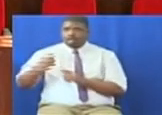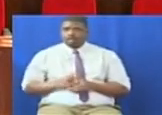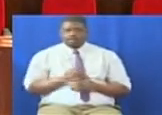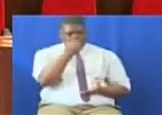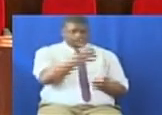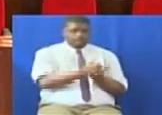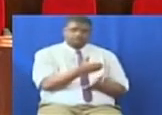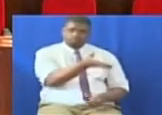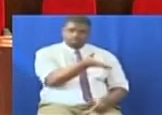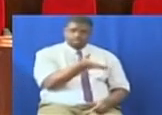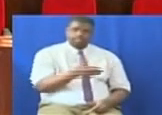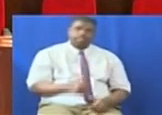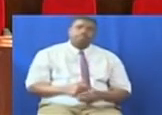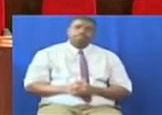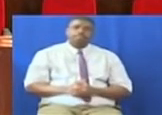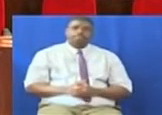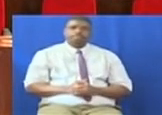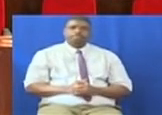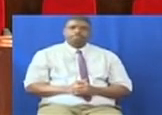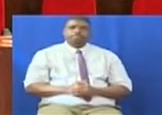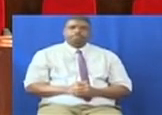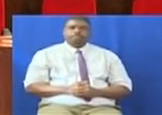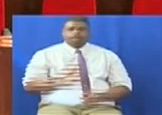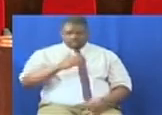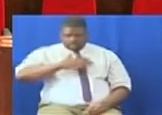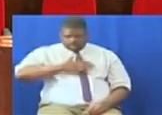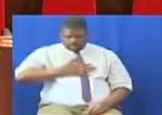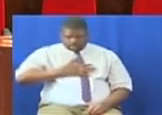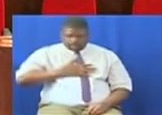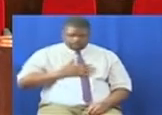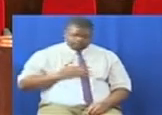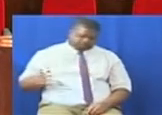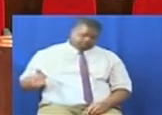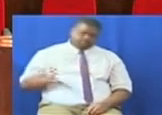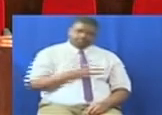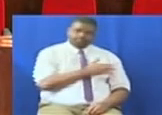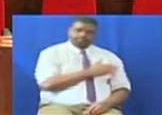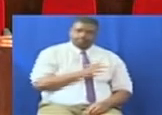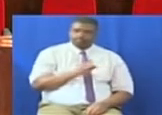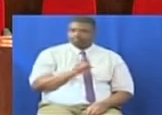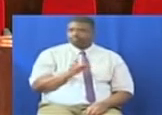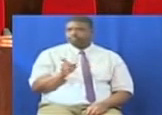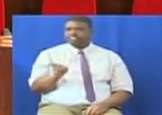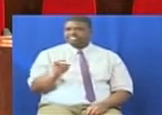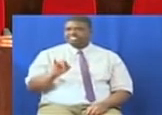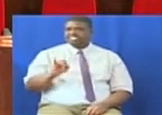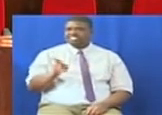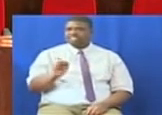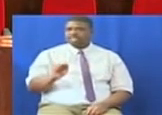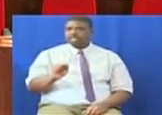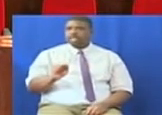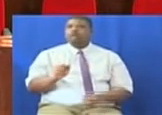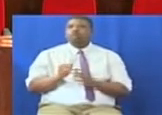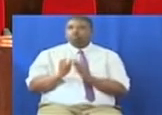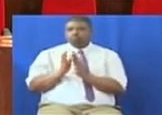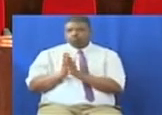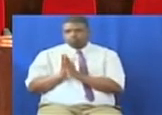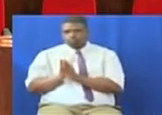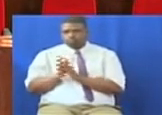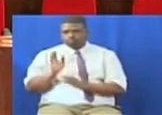Asante sana mheshimiwa mwenyekiti wa bunge, mheshimiwa Najma Giga, nakushukuru sana kwa mchango